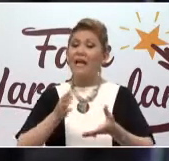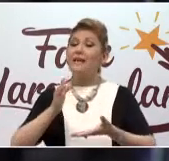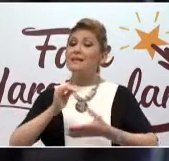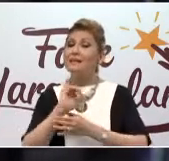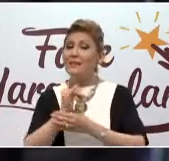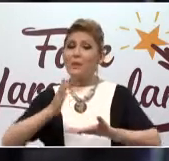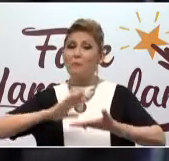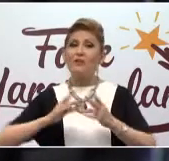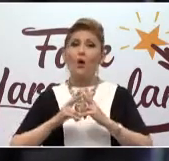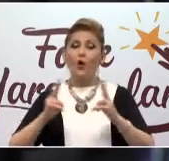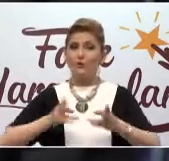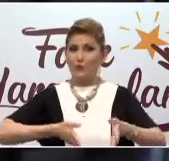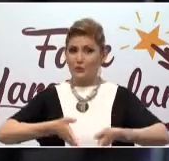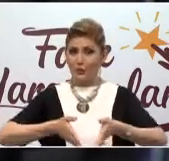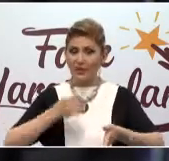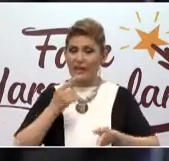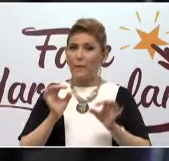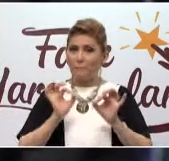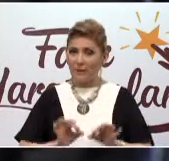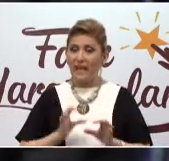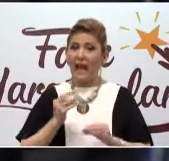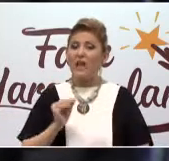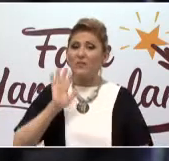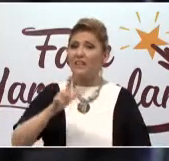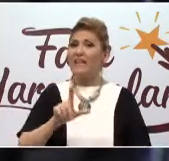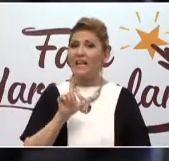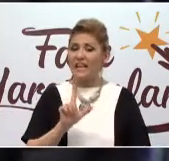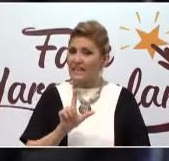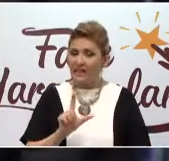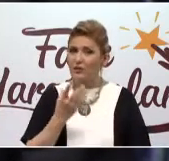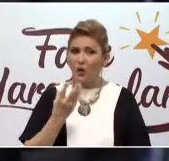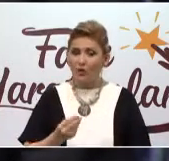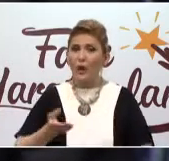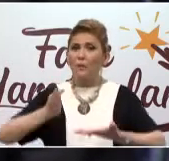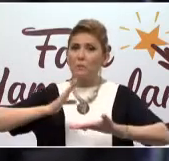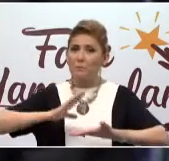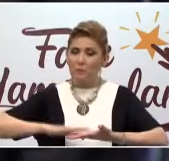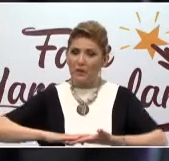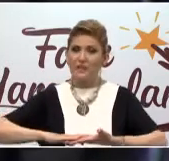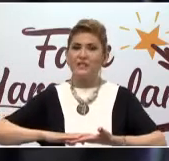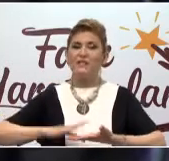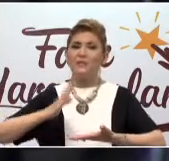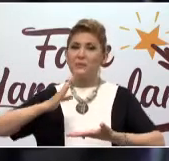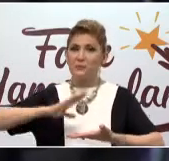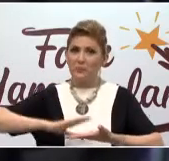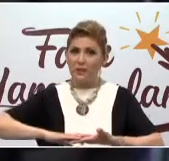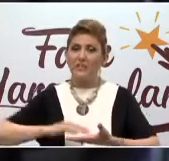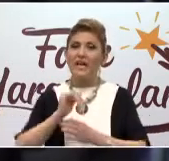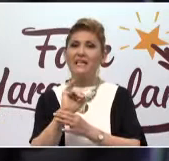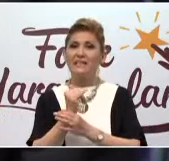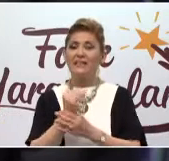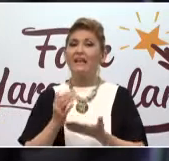özgürlük için sokağa çıkarıyoruz diye başladık. Aslında en çok ihtiyacımız olan barışla, barışı